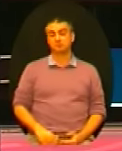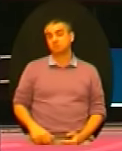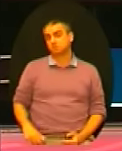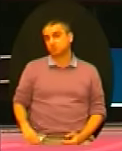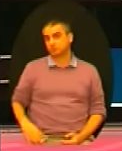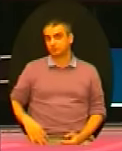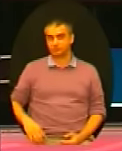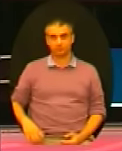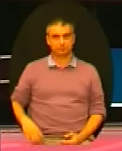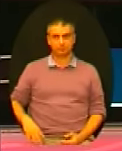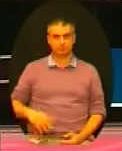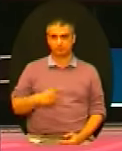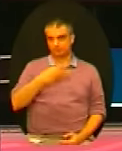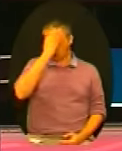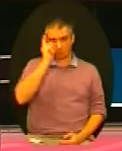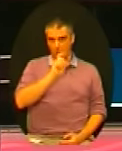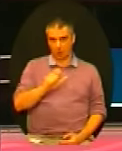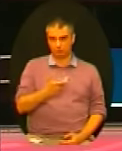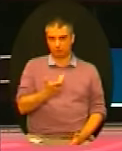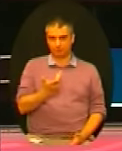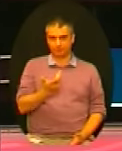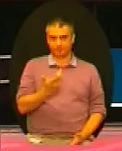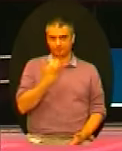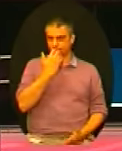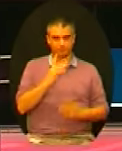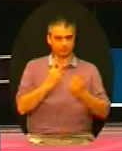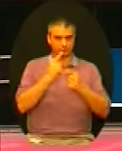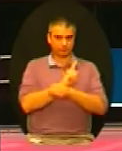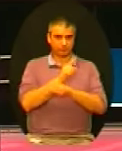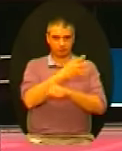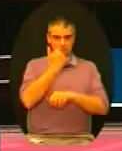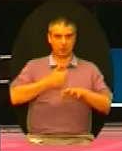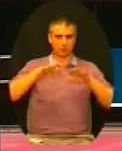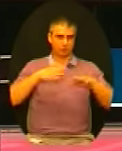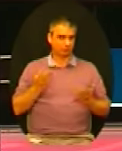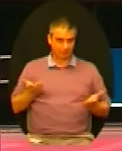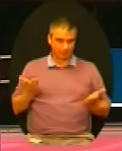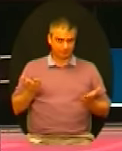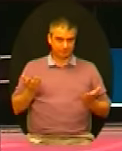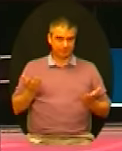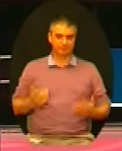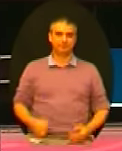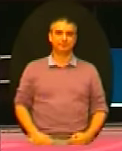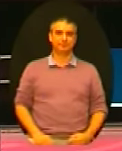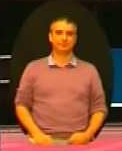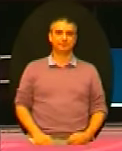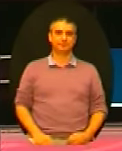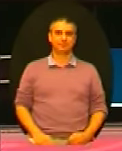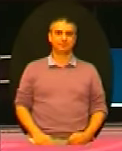כן, אולמרט לא הורשע על פרשות שהתרחשו בזמן שהוא כיהן כראש ממשלה,